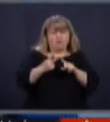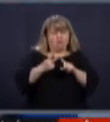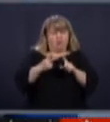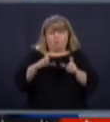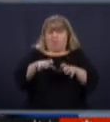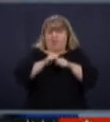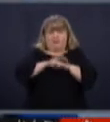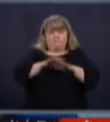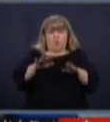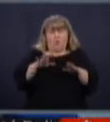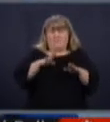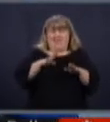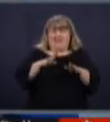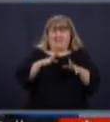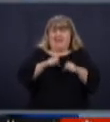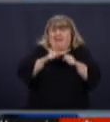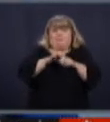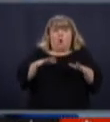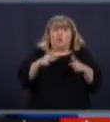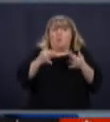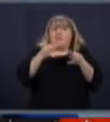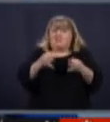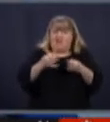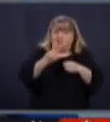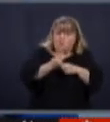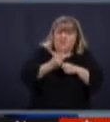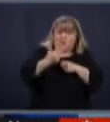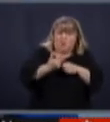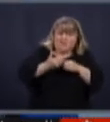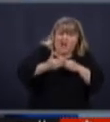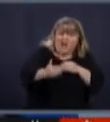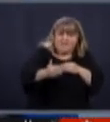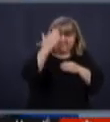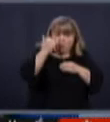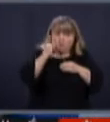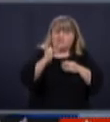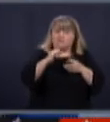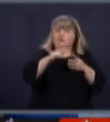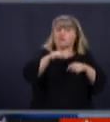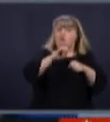va durer 2 ans, 3 ans, si le virus mute un peu,